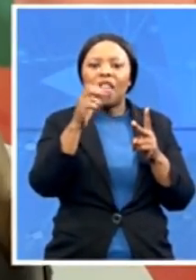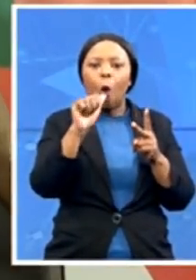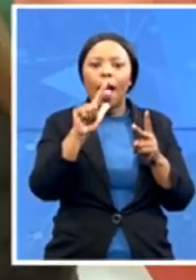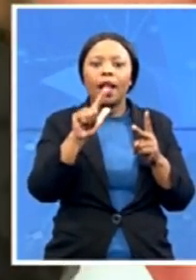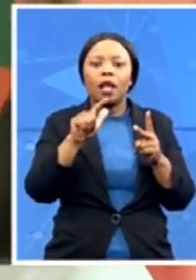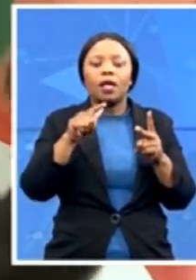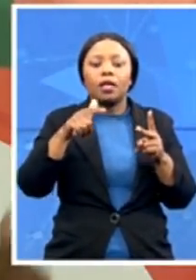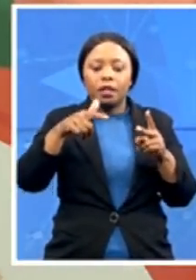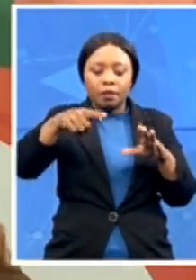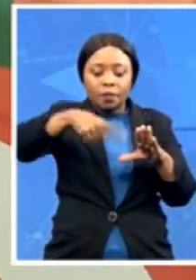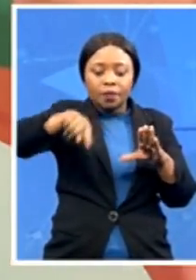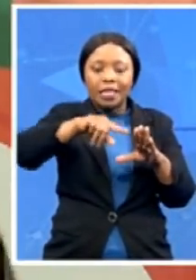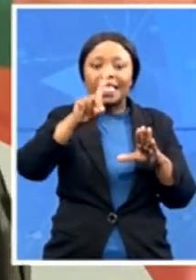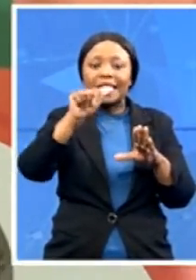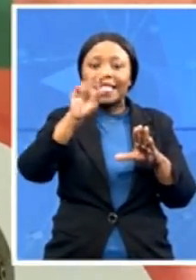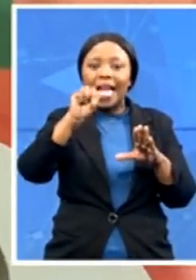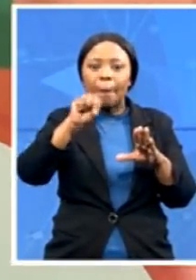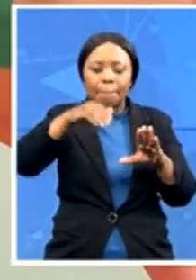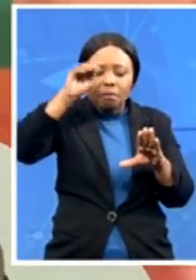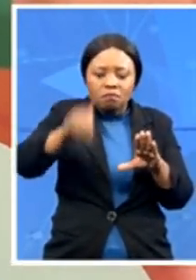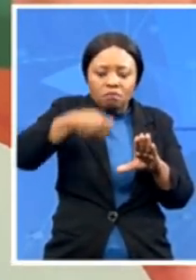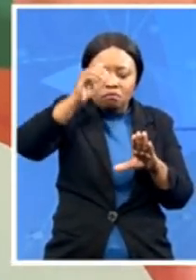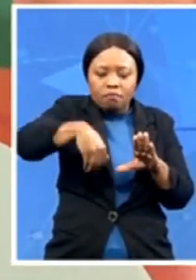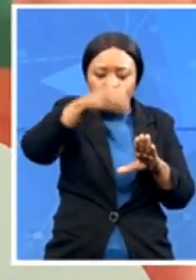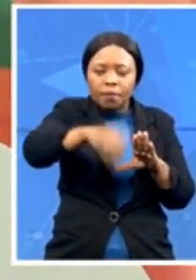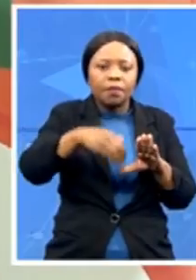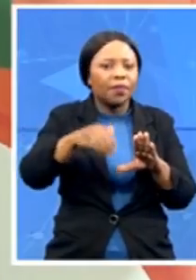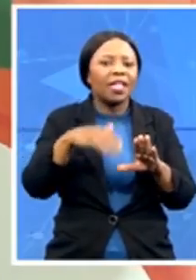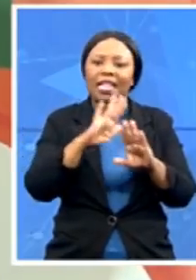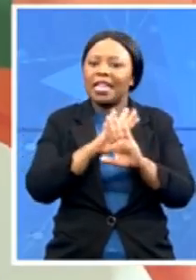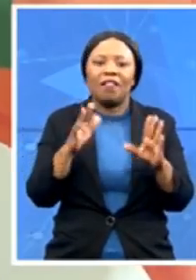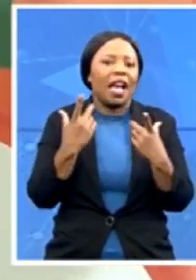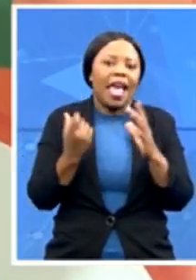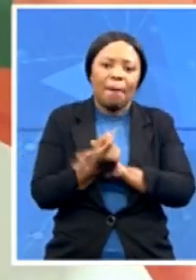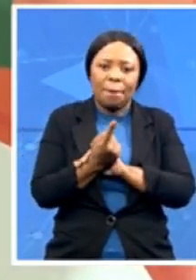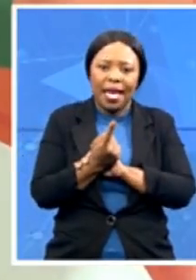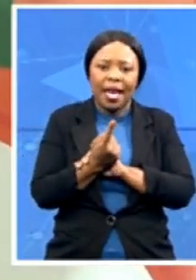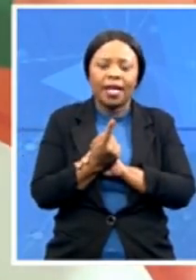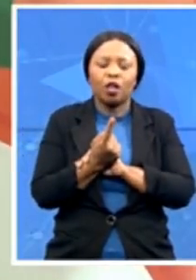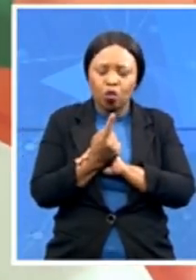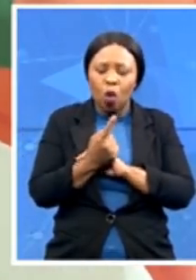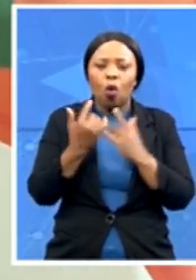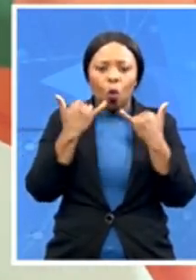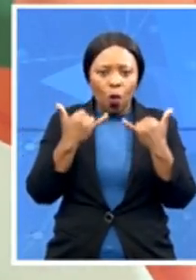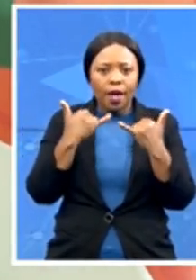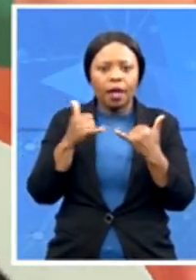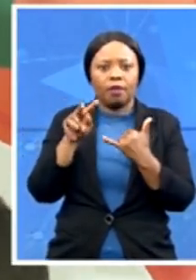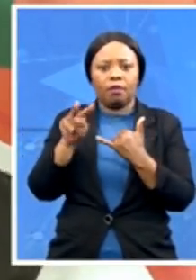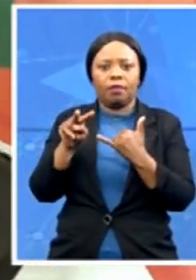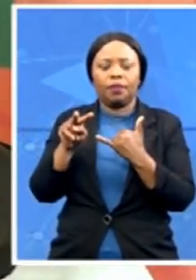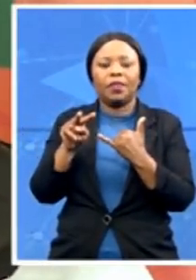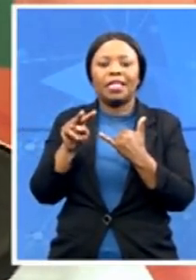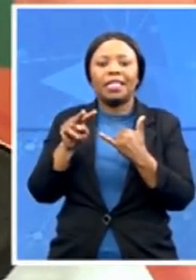to think ahead. Le milambo igcwele isanti ngoku yayikade ibaleka amanzi.